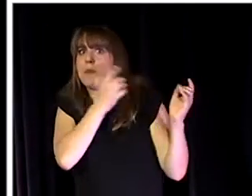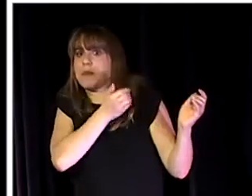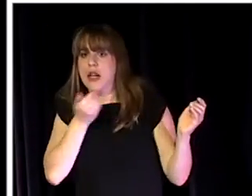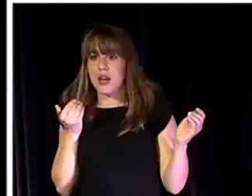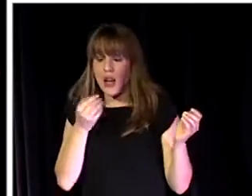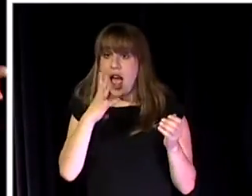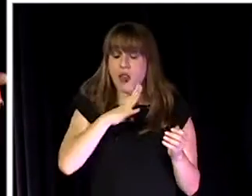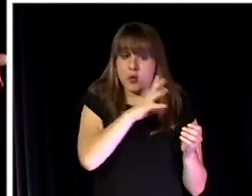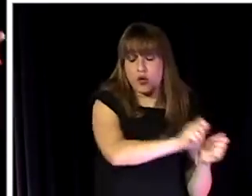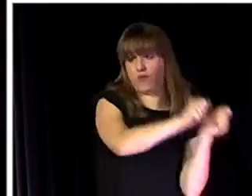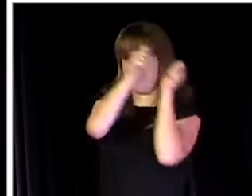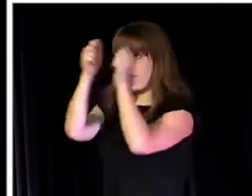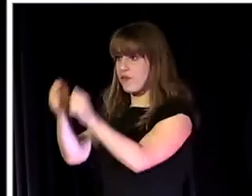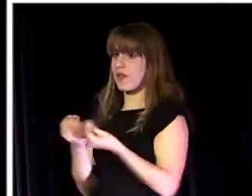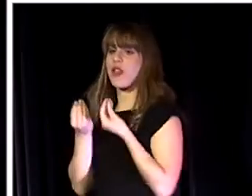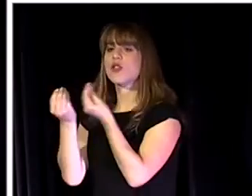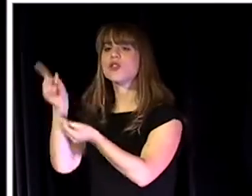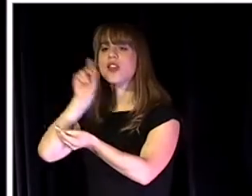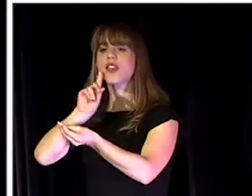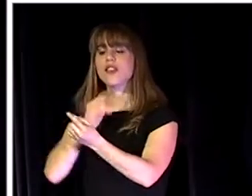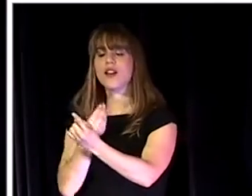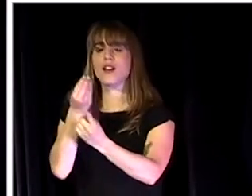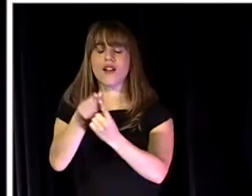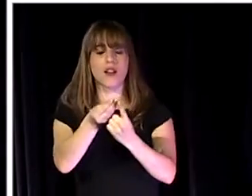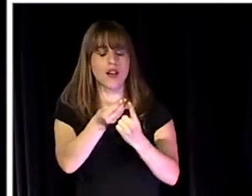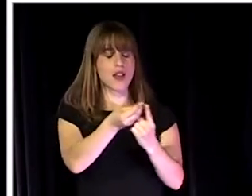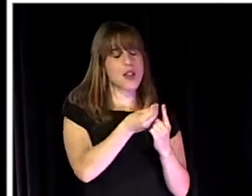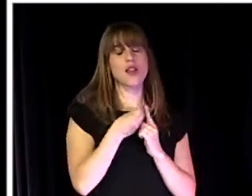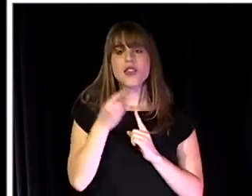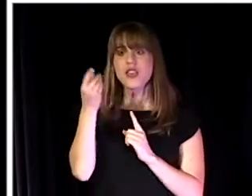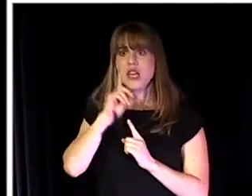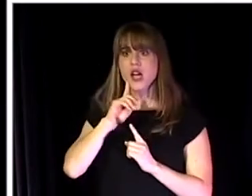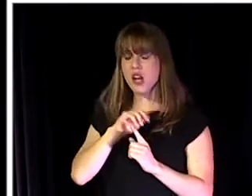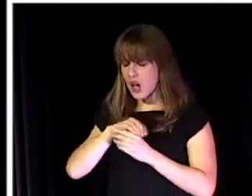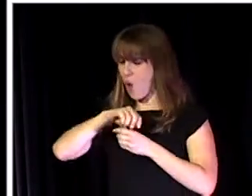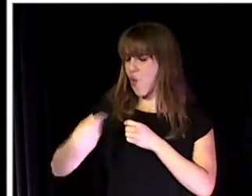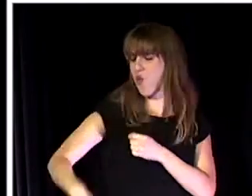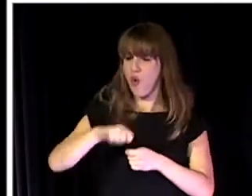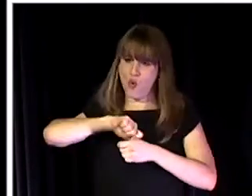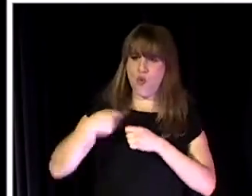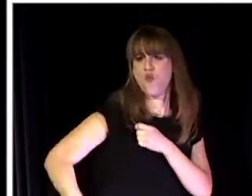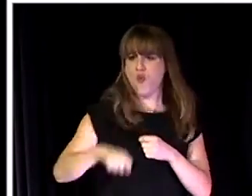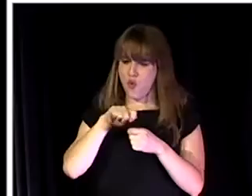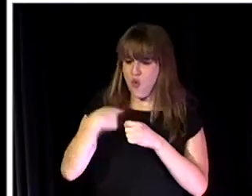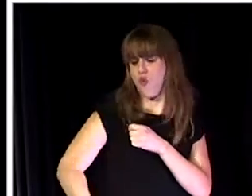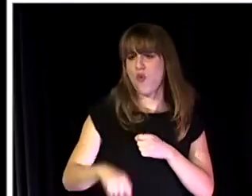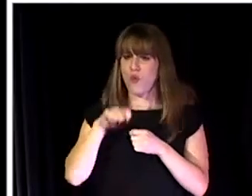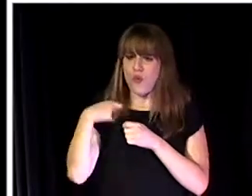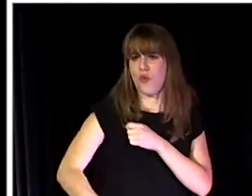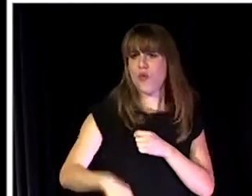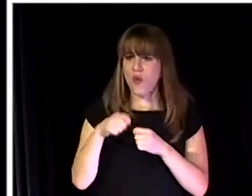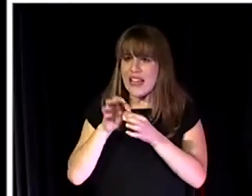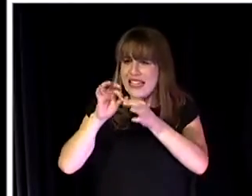και το έδωσε σε μια γυναίκα. Και η γυναίκα το πήρε και άρχισε να το ξεσκίζει, να το ξεσκίζει, να το ξεσκίζει. Σε